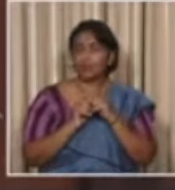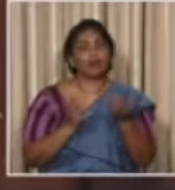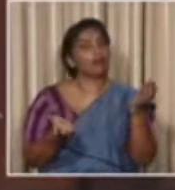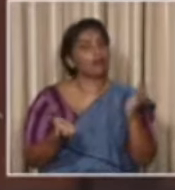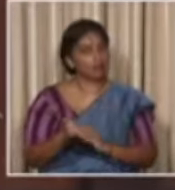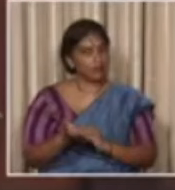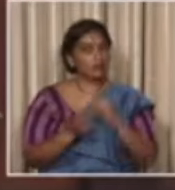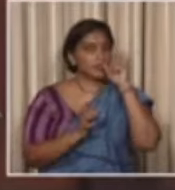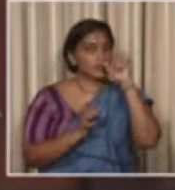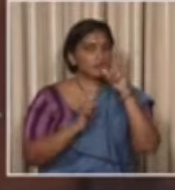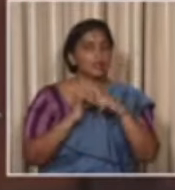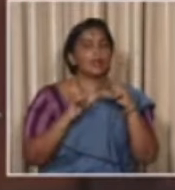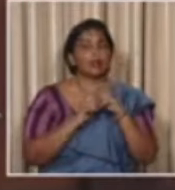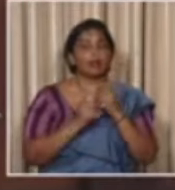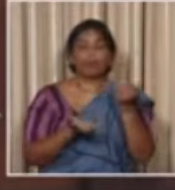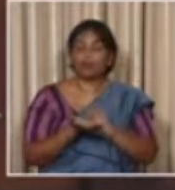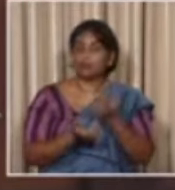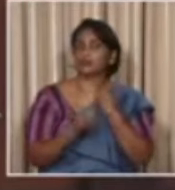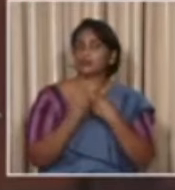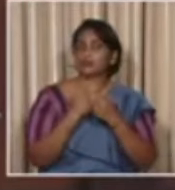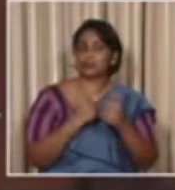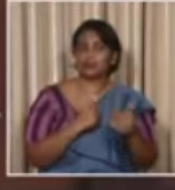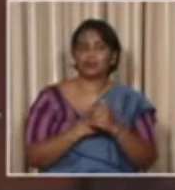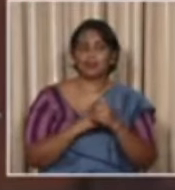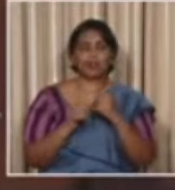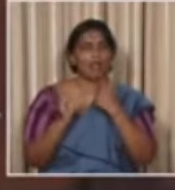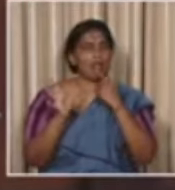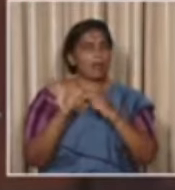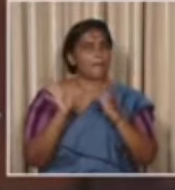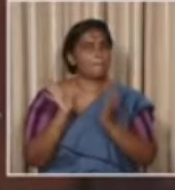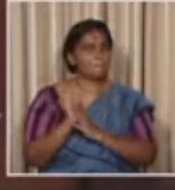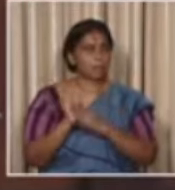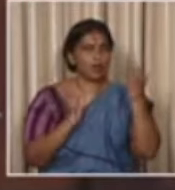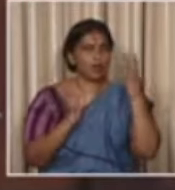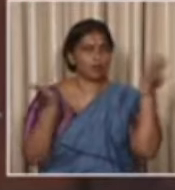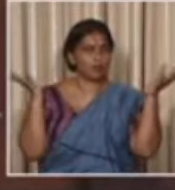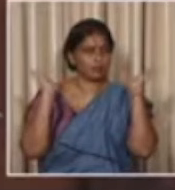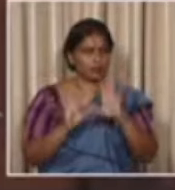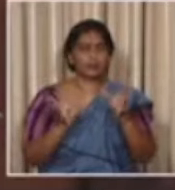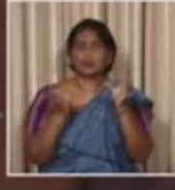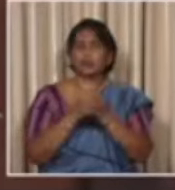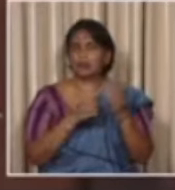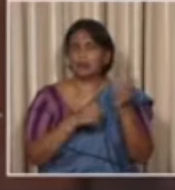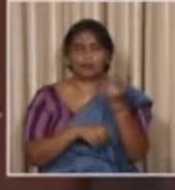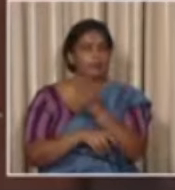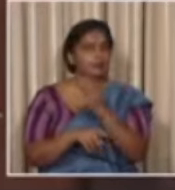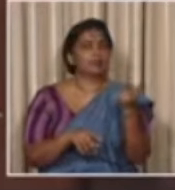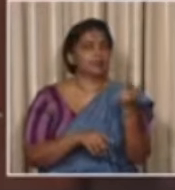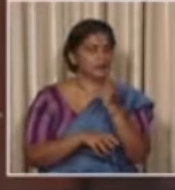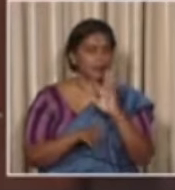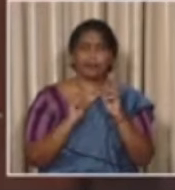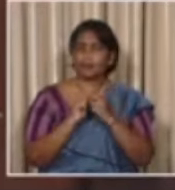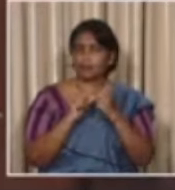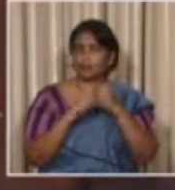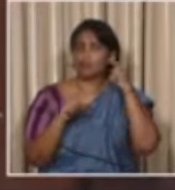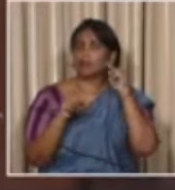නැවත වාරයක් CID එකෙන් ආය පරීක්ෂණ ආරම්භ කරනවා කියලා. මේ කාත්තාන් කුඩිවල පල්ලියක් ඇතුලේ මුස්ලිම් කණ්ඩායම් දෙකක් අතරේ සිදුවෙච්ච